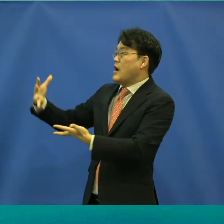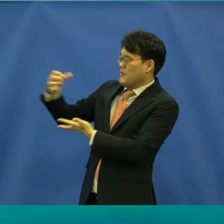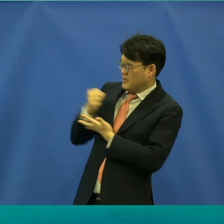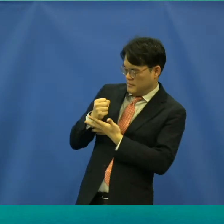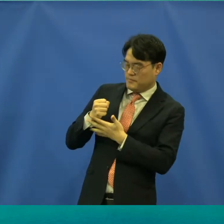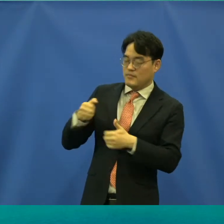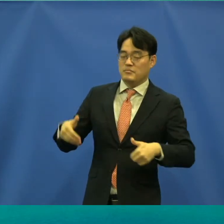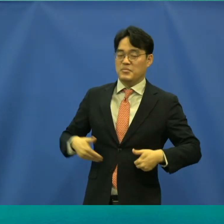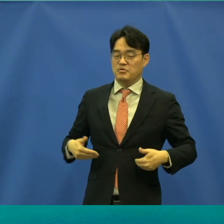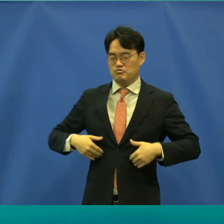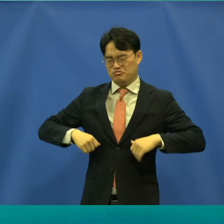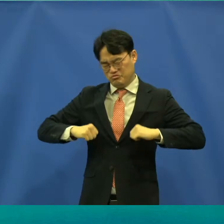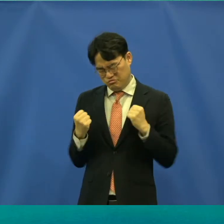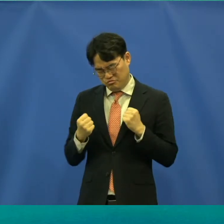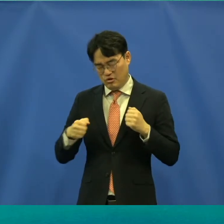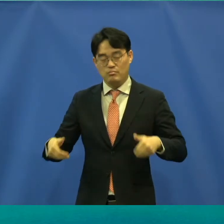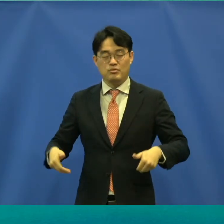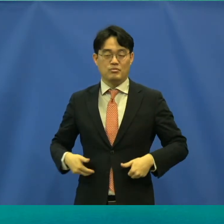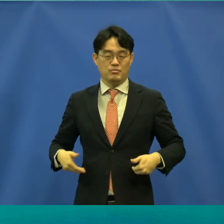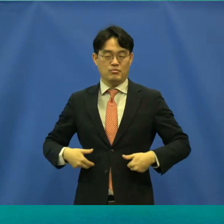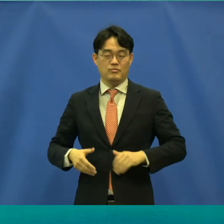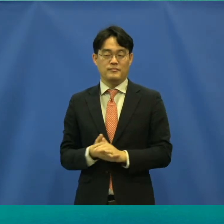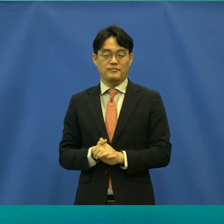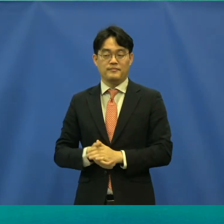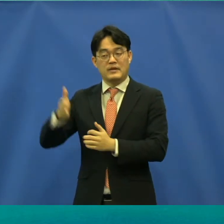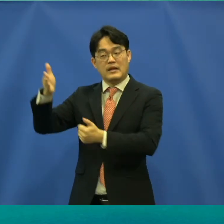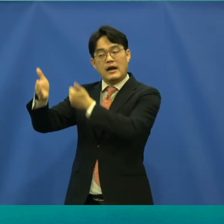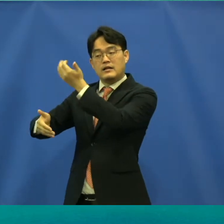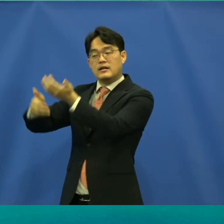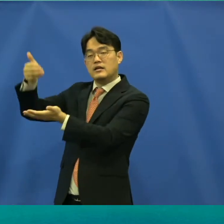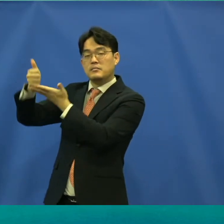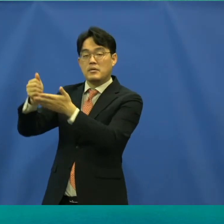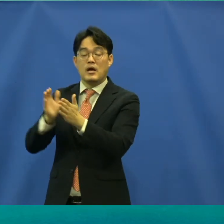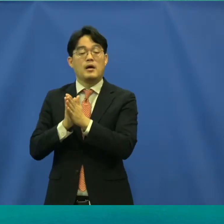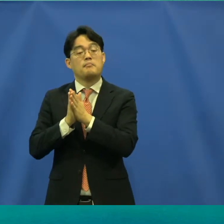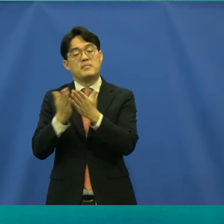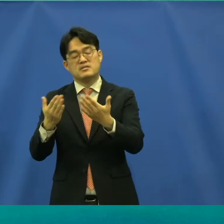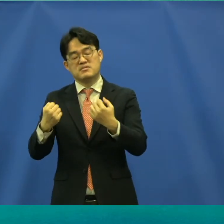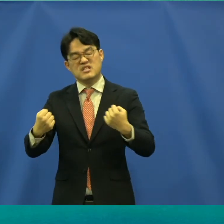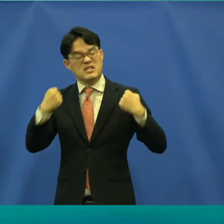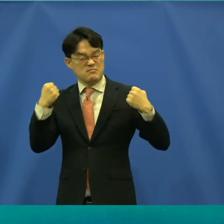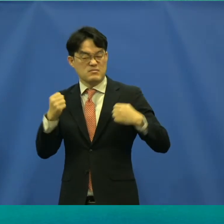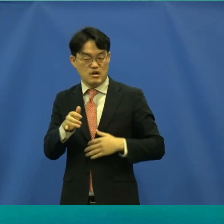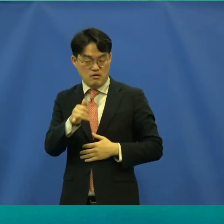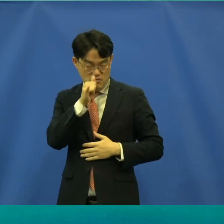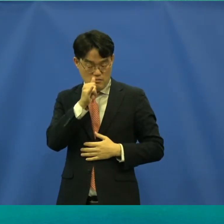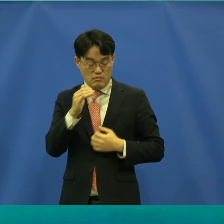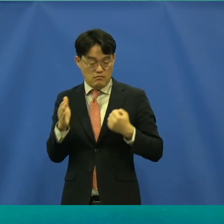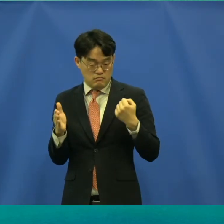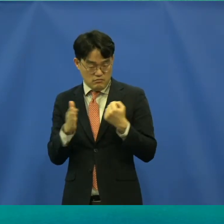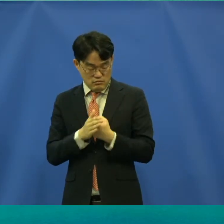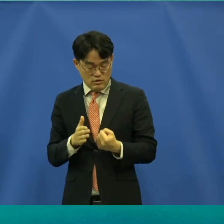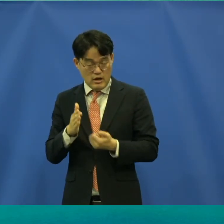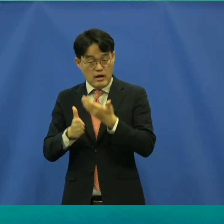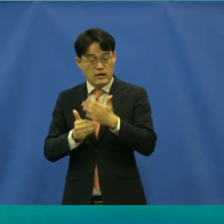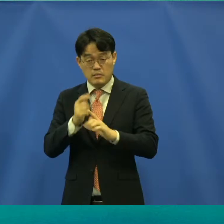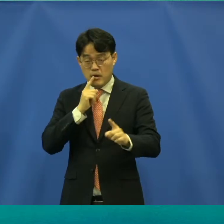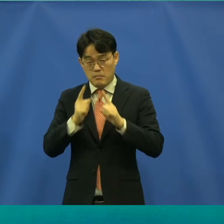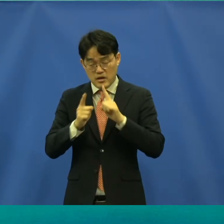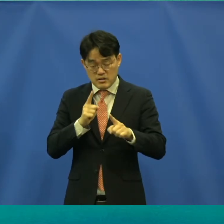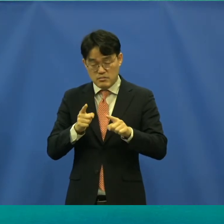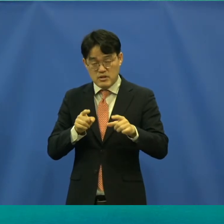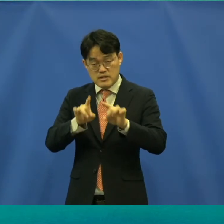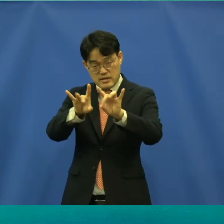하나님의 말씀은 구속력이 있습니다. 강한 구속력이 있습니다. 그 말씀은 위력이 있습니다. 그 말씀은 우리의 영혼을